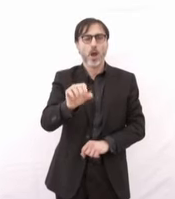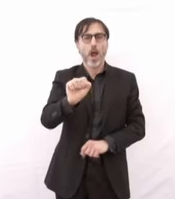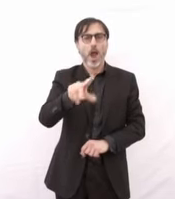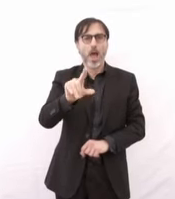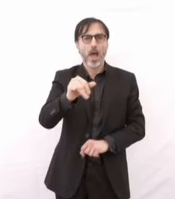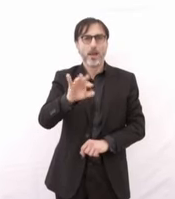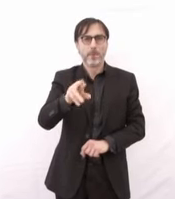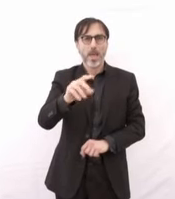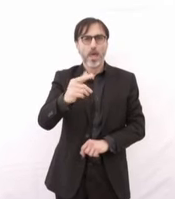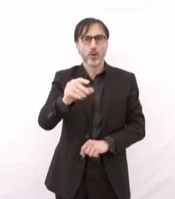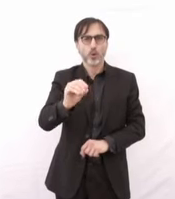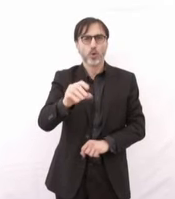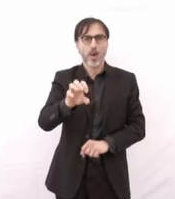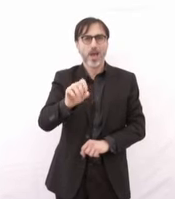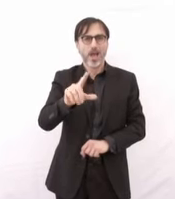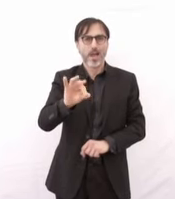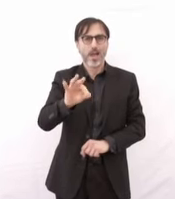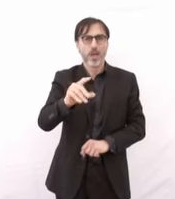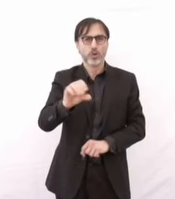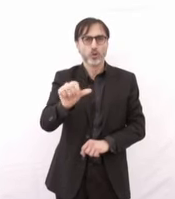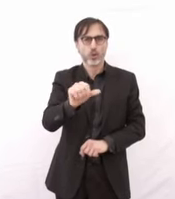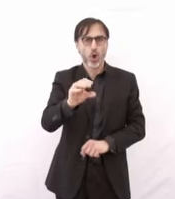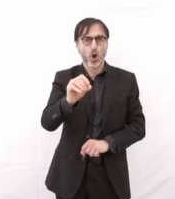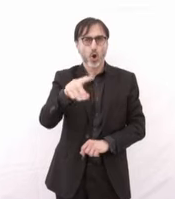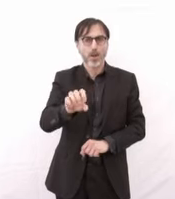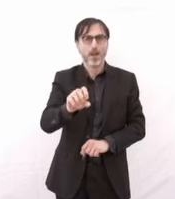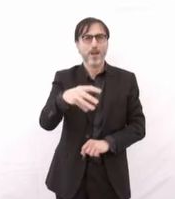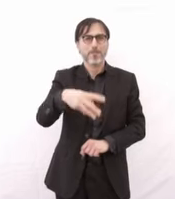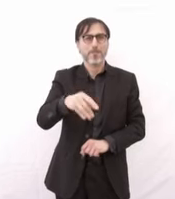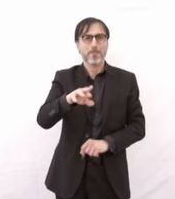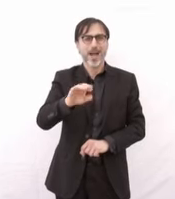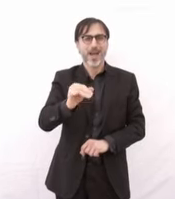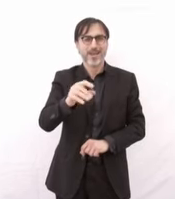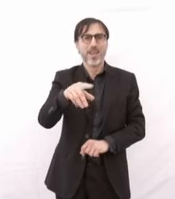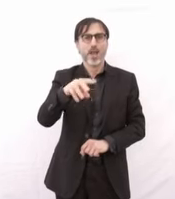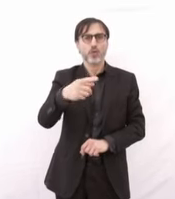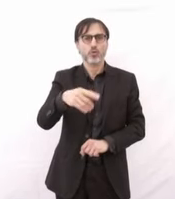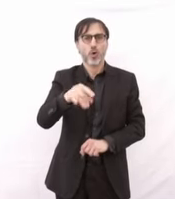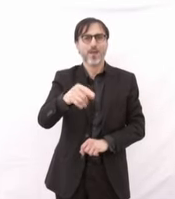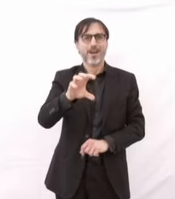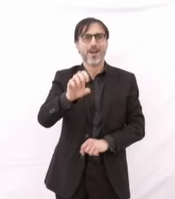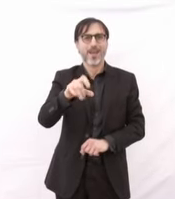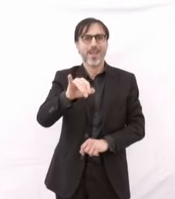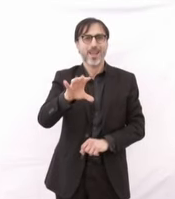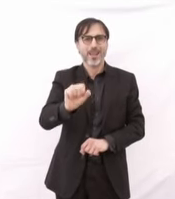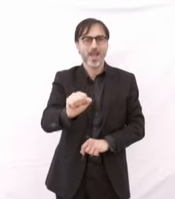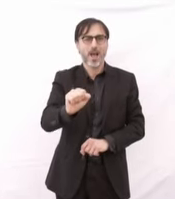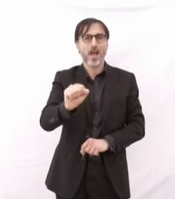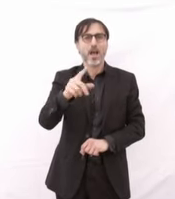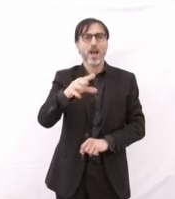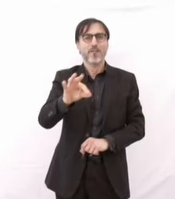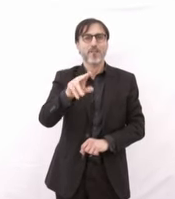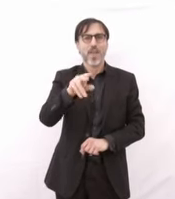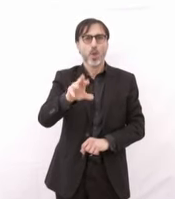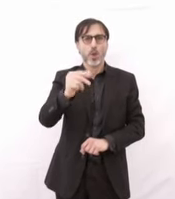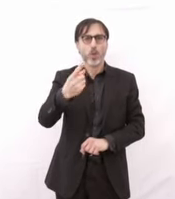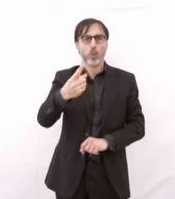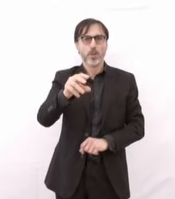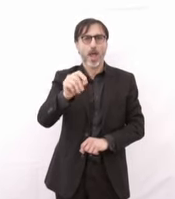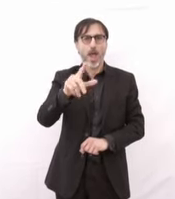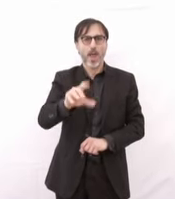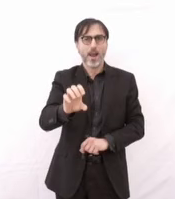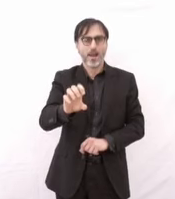Calascione, Maria Giovanni, Giovanna Elia, Salvatore Feudale, Angelo